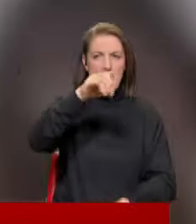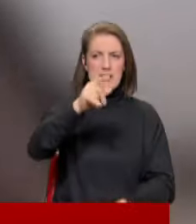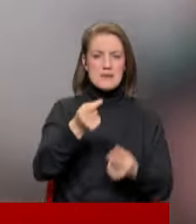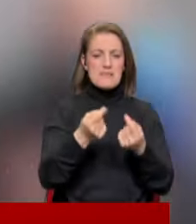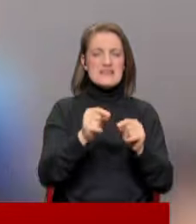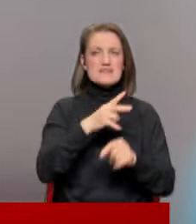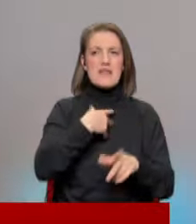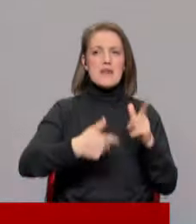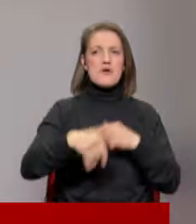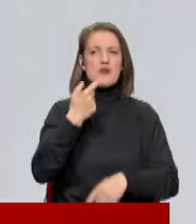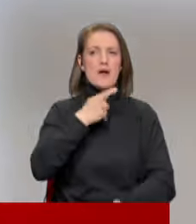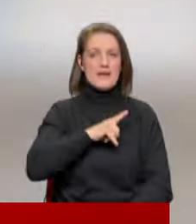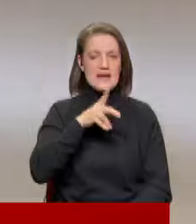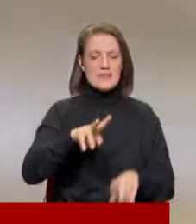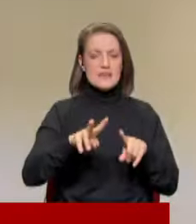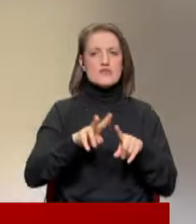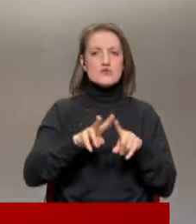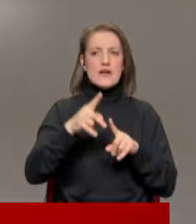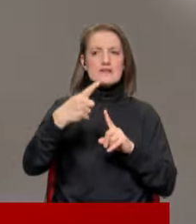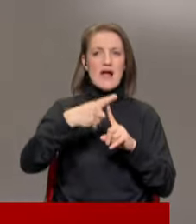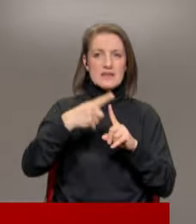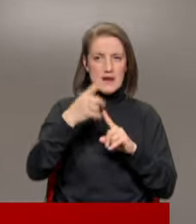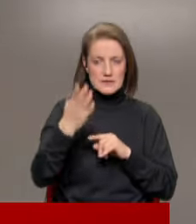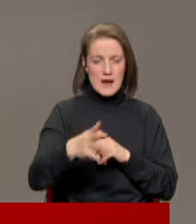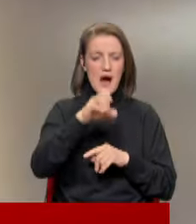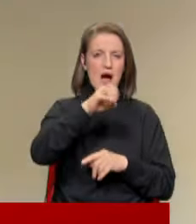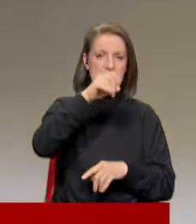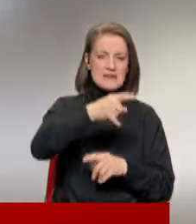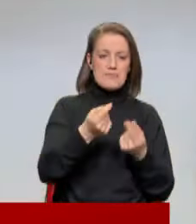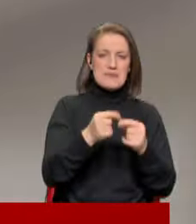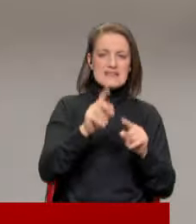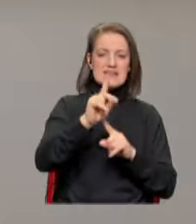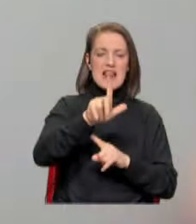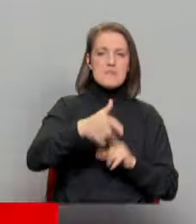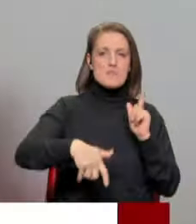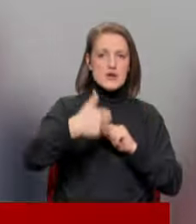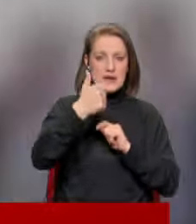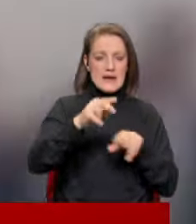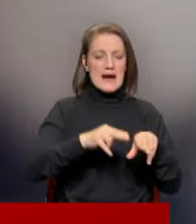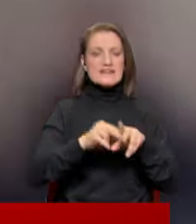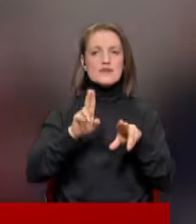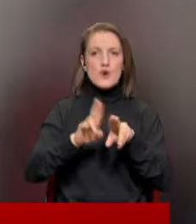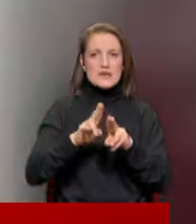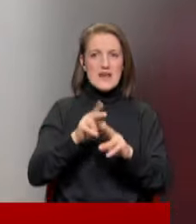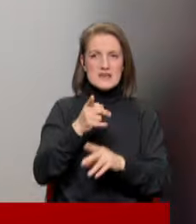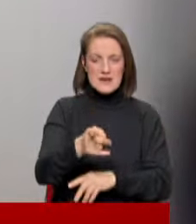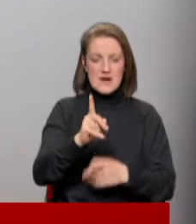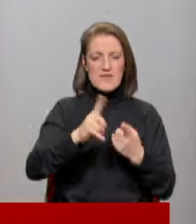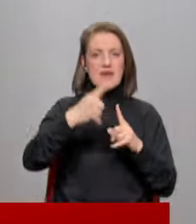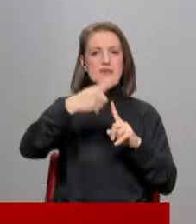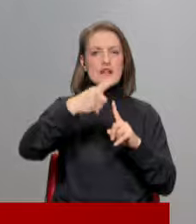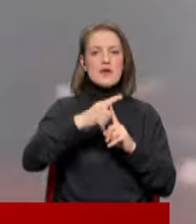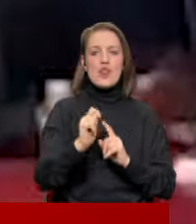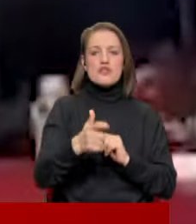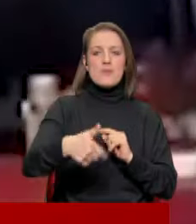Bitlis belediye başkan adayı nesrullah tanlay AK Parti Bitlis İl Başkanı Kadir Köstekçi ve Tatvan